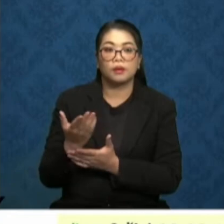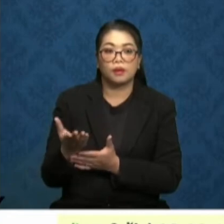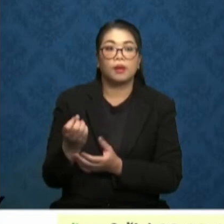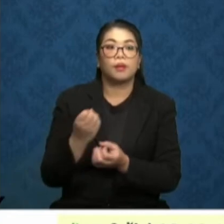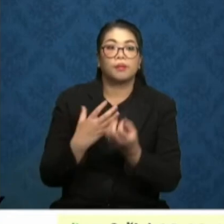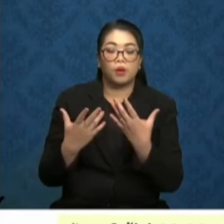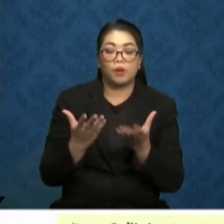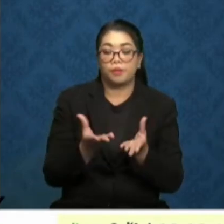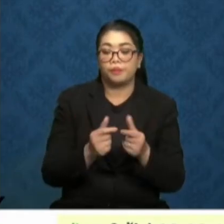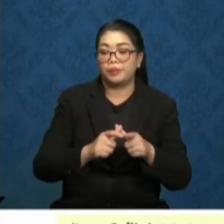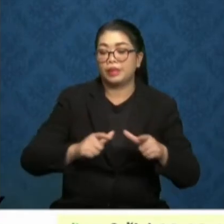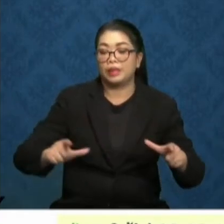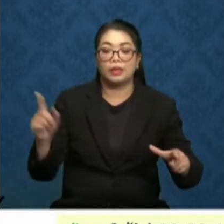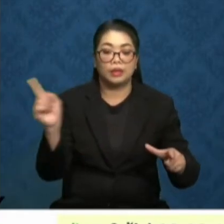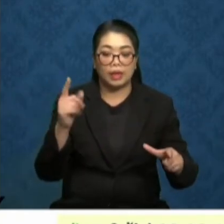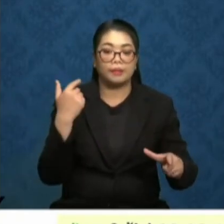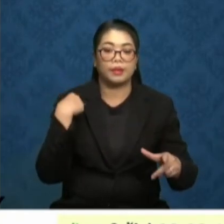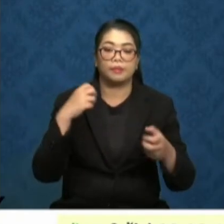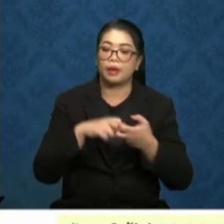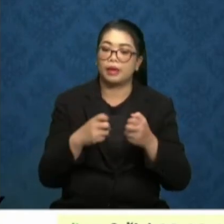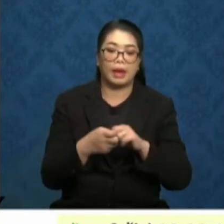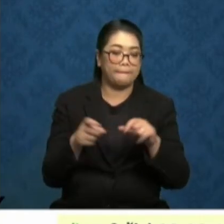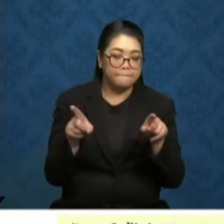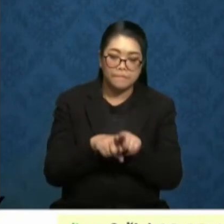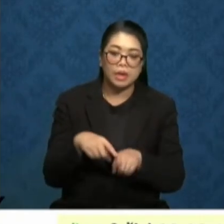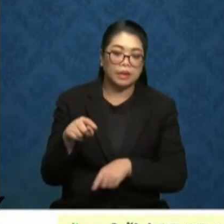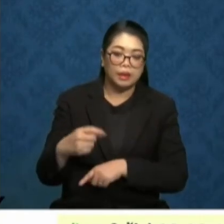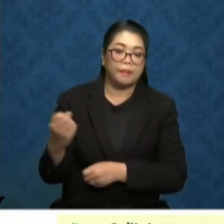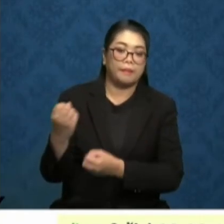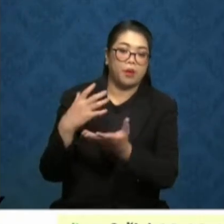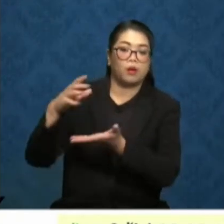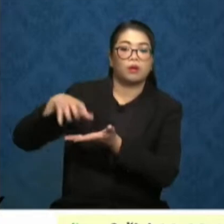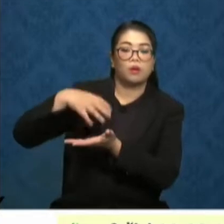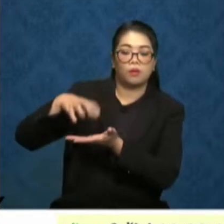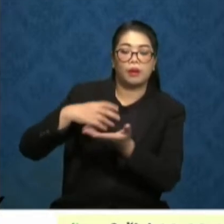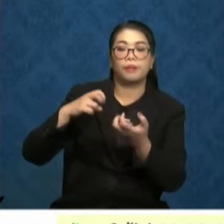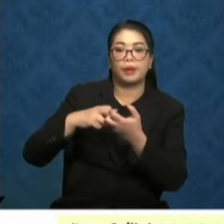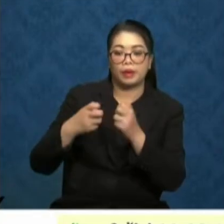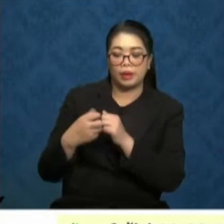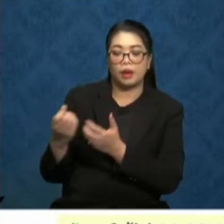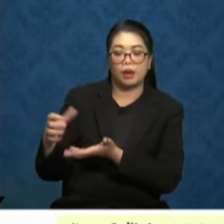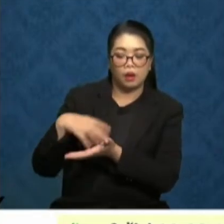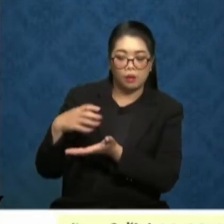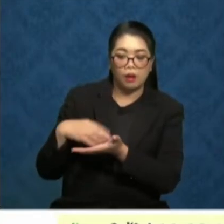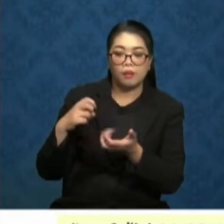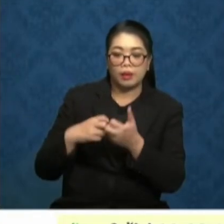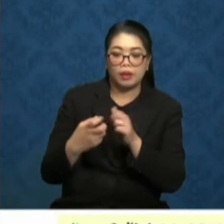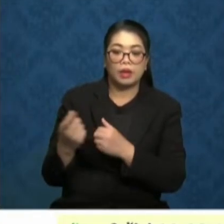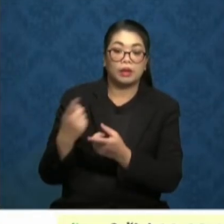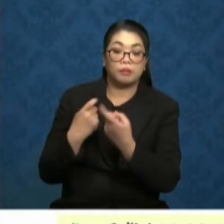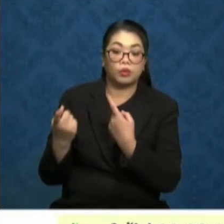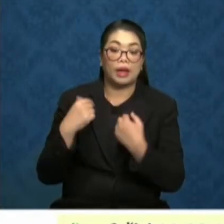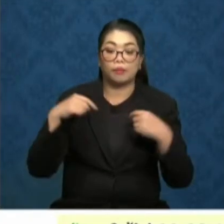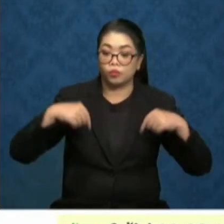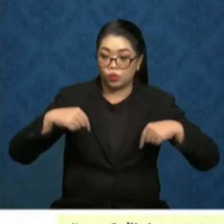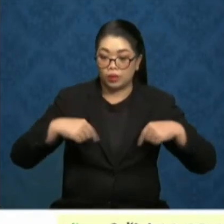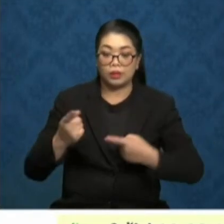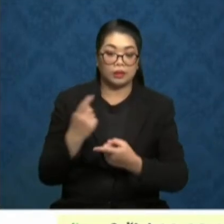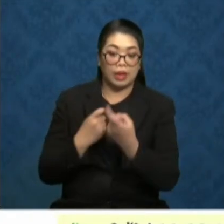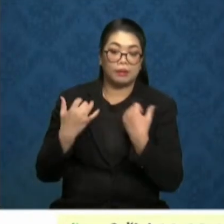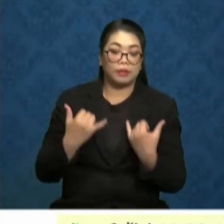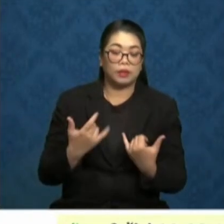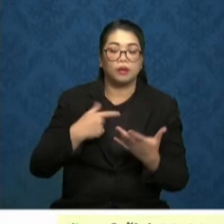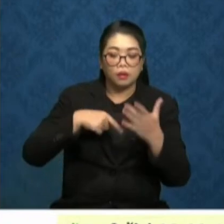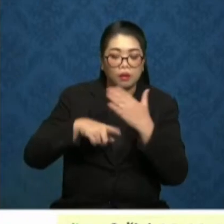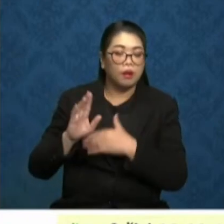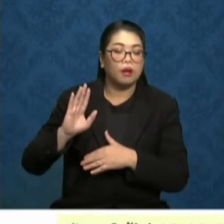ผมบอกเลย Chrพึที่ใดกแล้แต่ทมปัญหารนำเวรีนปรศากันถึแ่ไม่ได้ถามกระท Salvadorตครก็มา